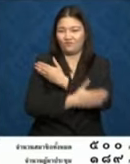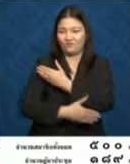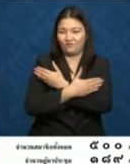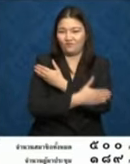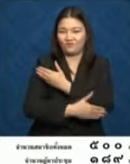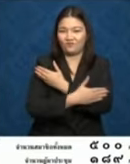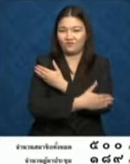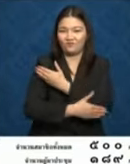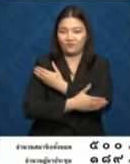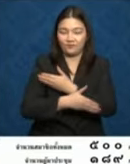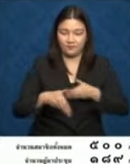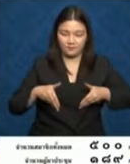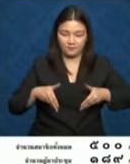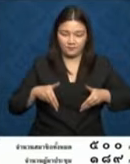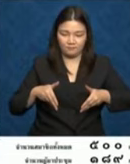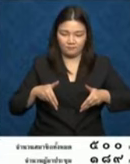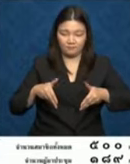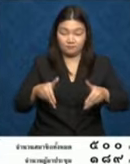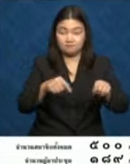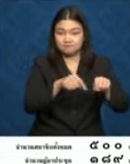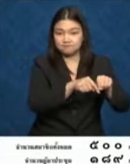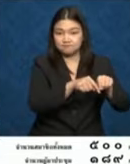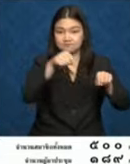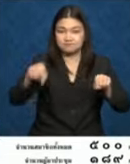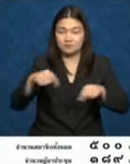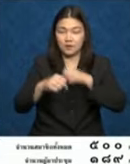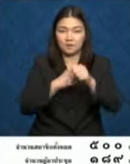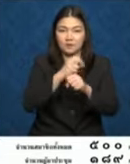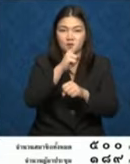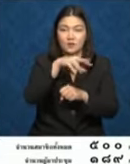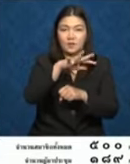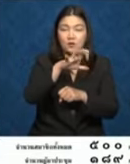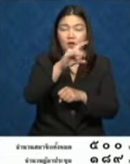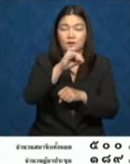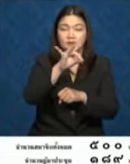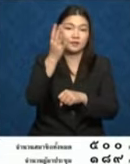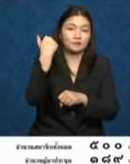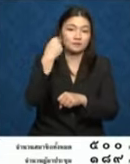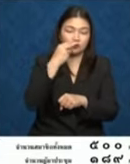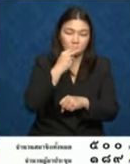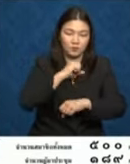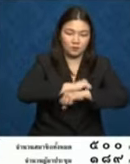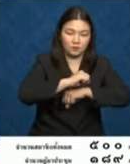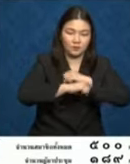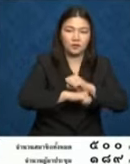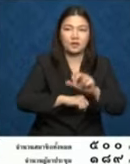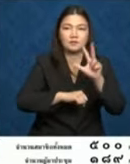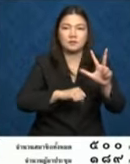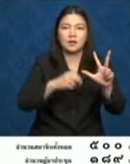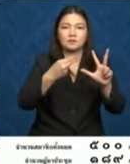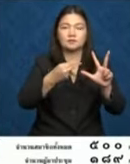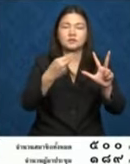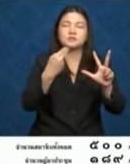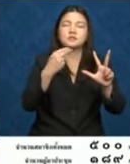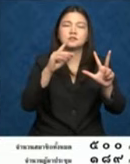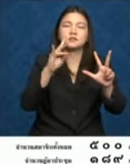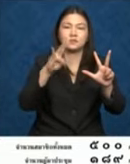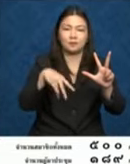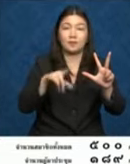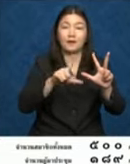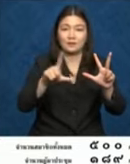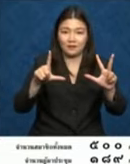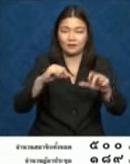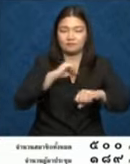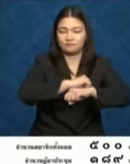หล่มเก่านะครับเมื่อปี58ได้มีการสำรวจไว้นะครับมีค่าก่อสร้างประมาณ 37,000 ล้านวันนี้บวกล